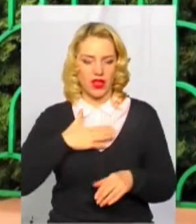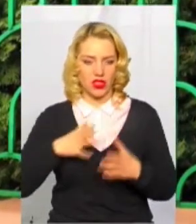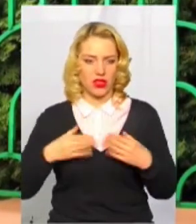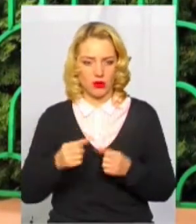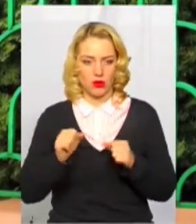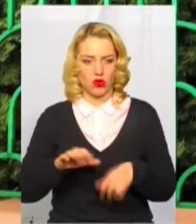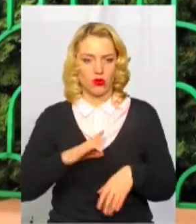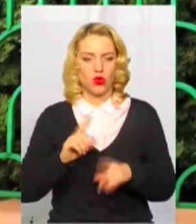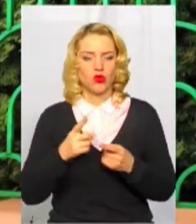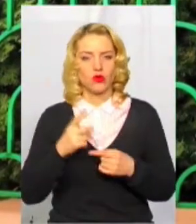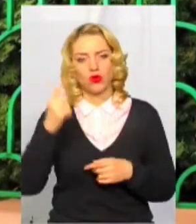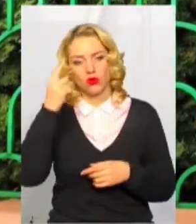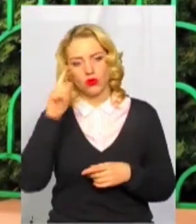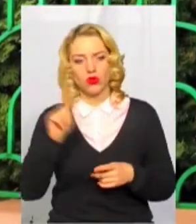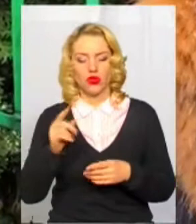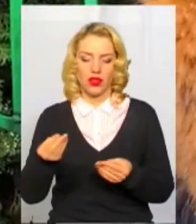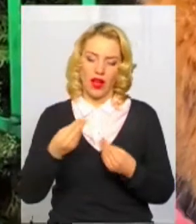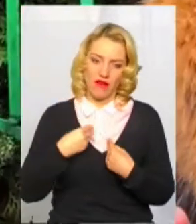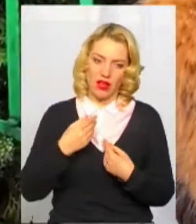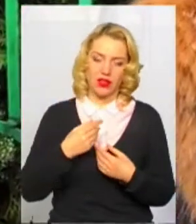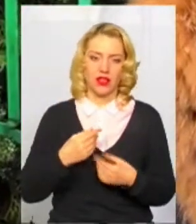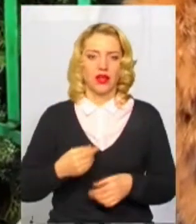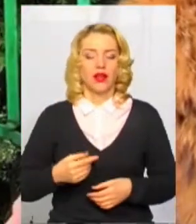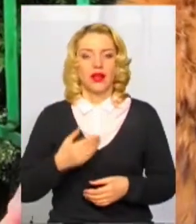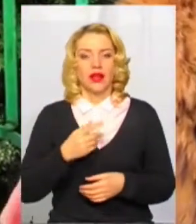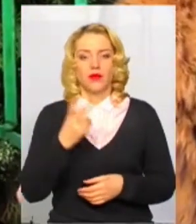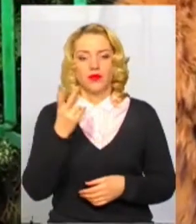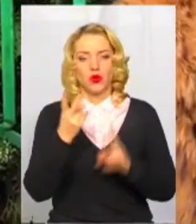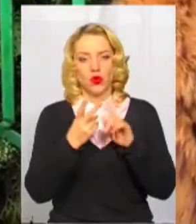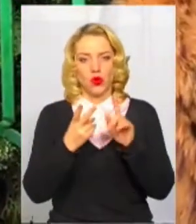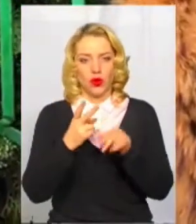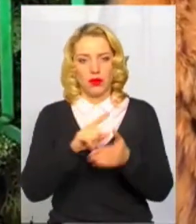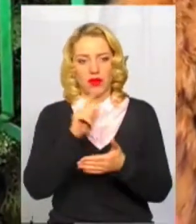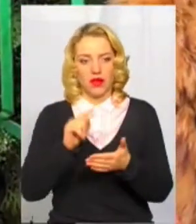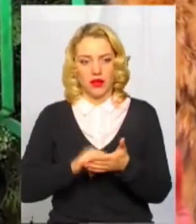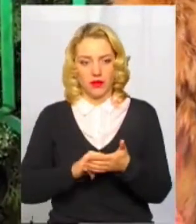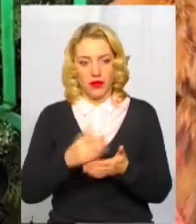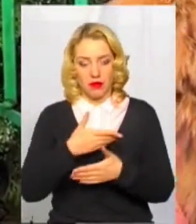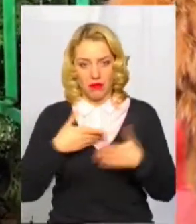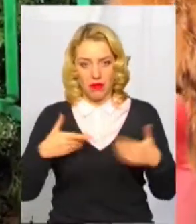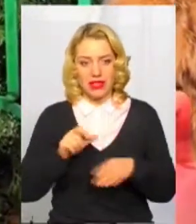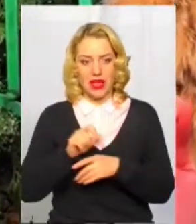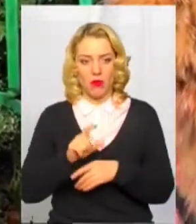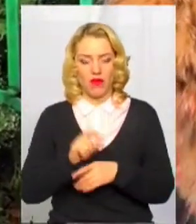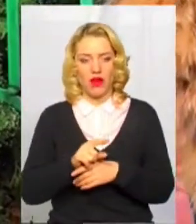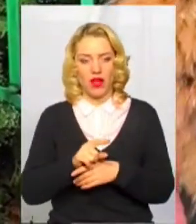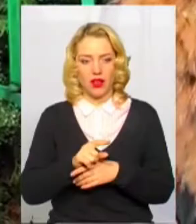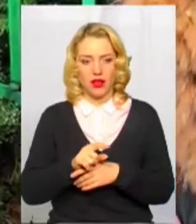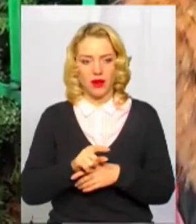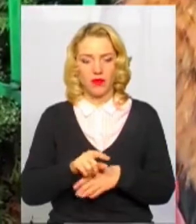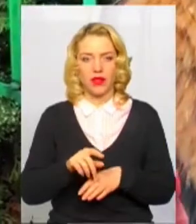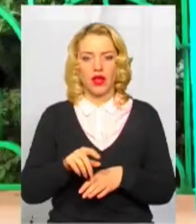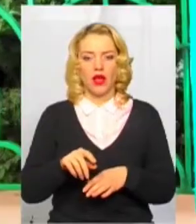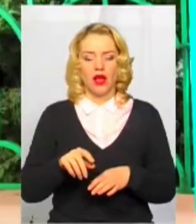Чому думають, чи нам надавати? І друге питання. Ми замовляли протезне